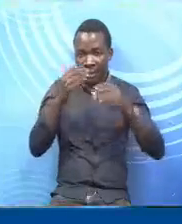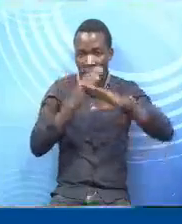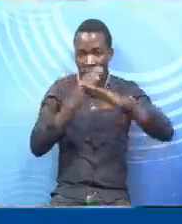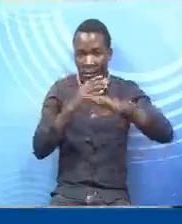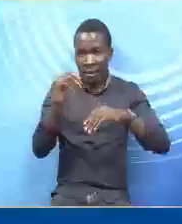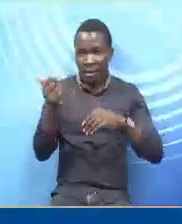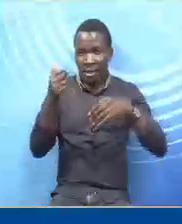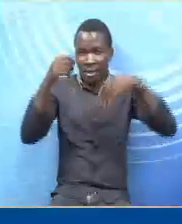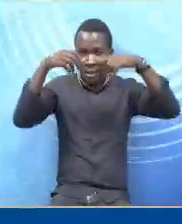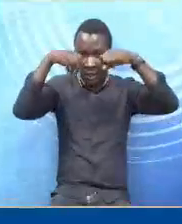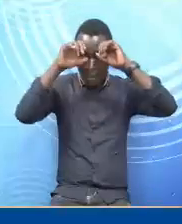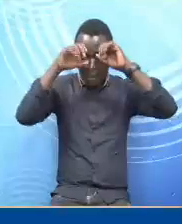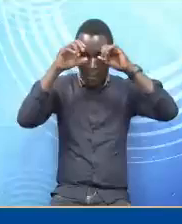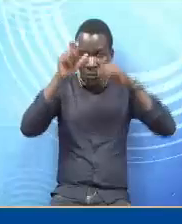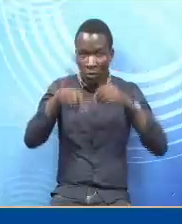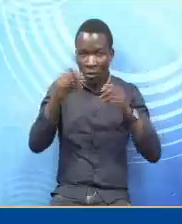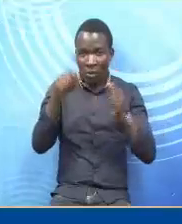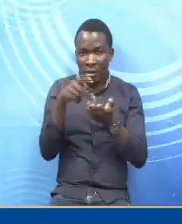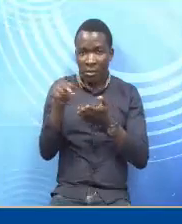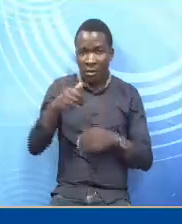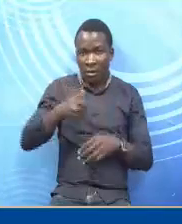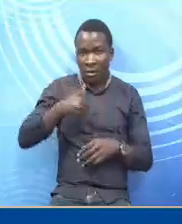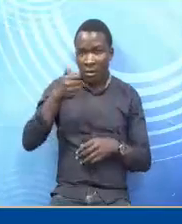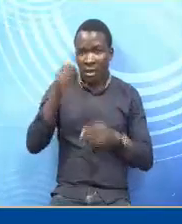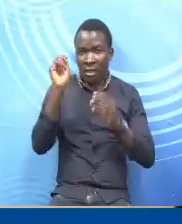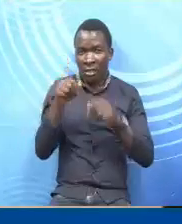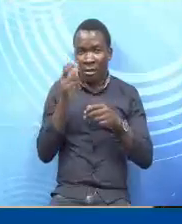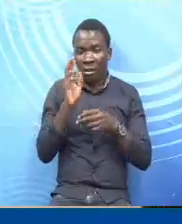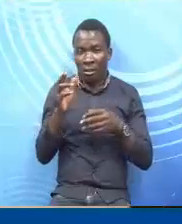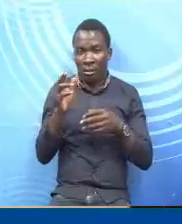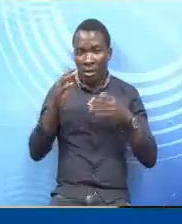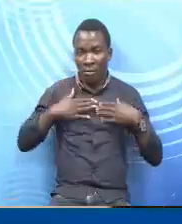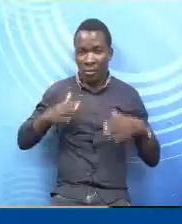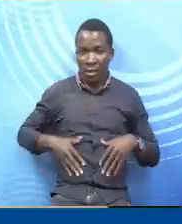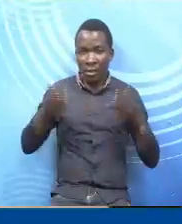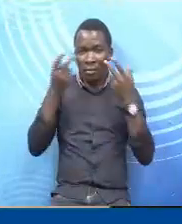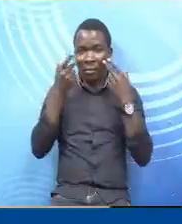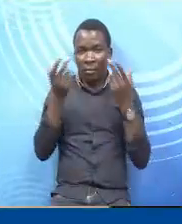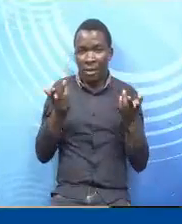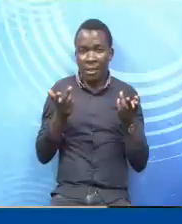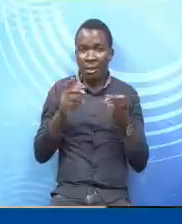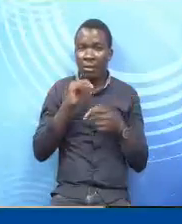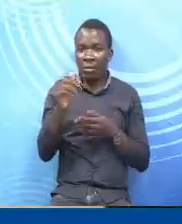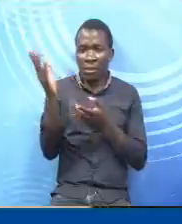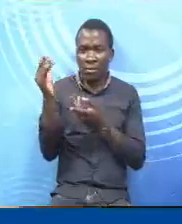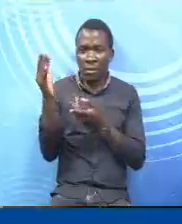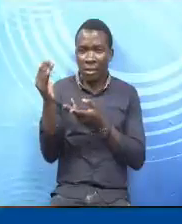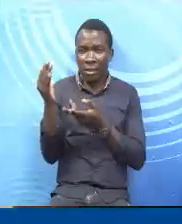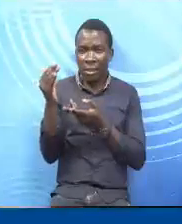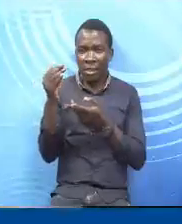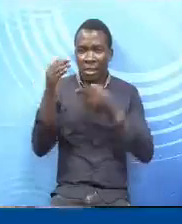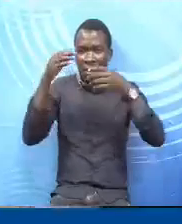Iki gipimo umuntu ku giti cye ashobora kukigura akaba yareba uko umubiri uhagaze bitarindiriye kugenda apimwa ibipimo